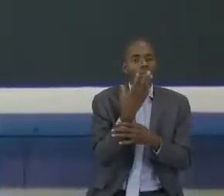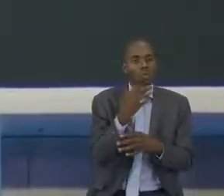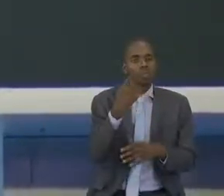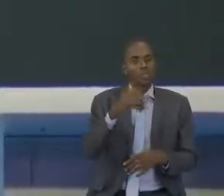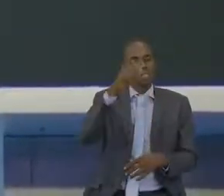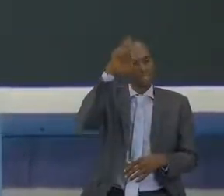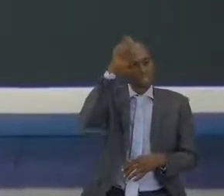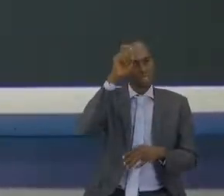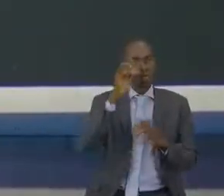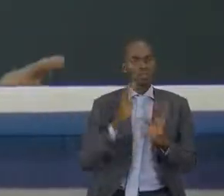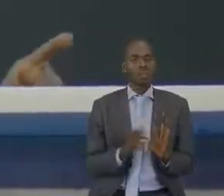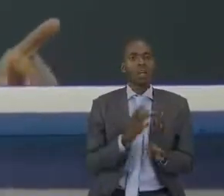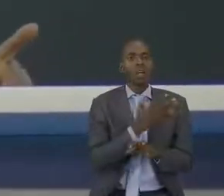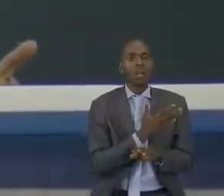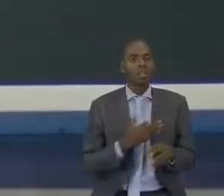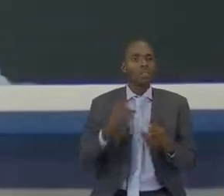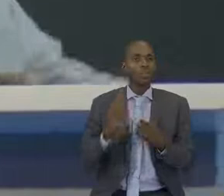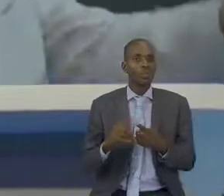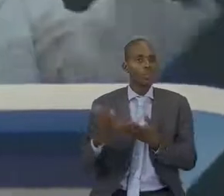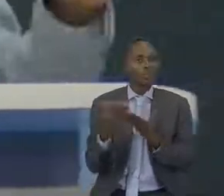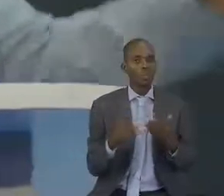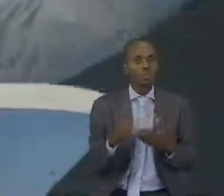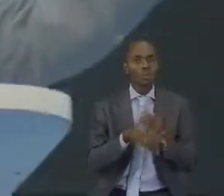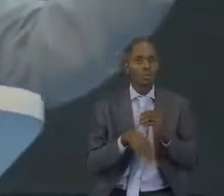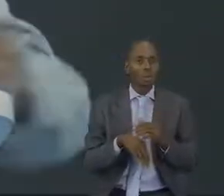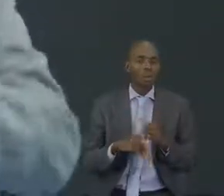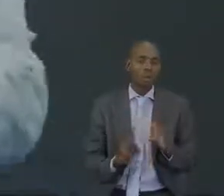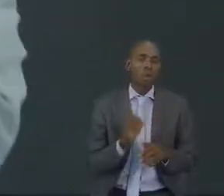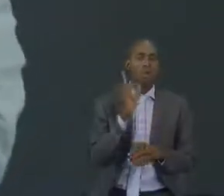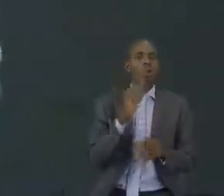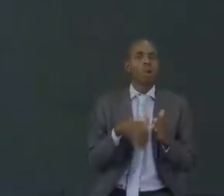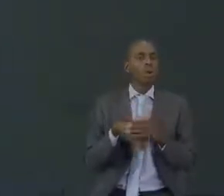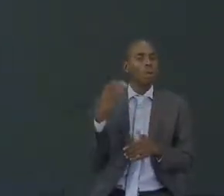et pour le faire monter de ce pays